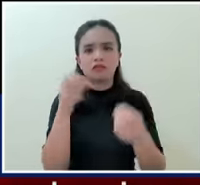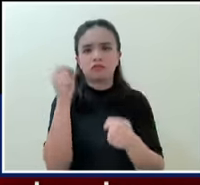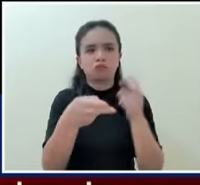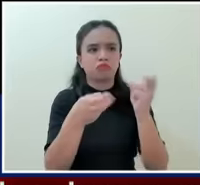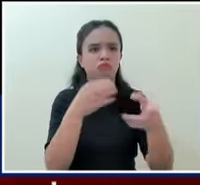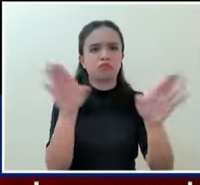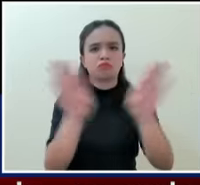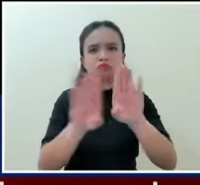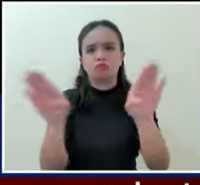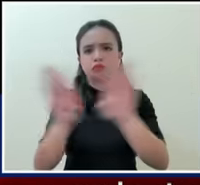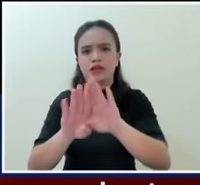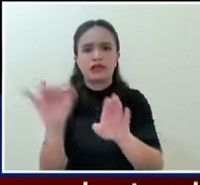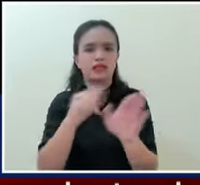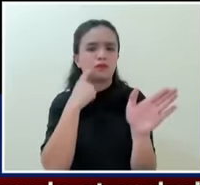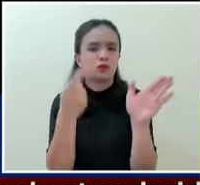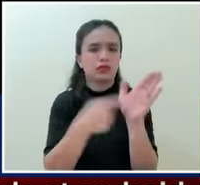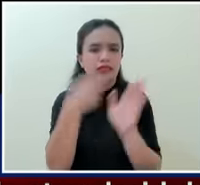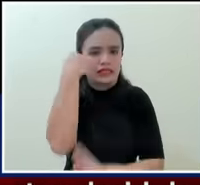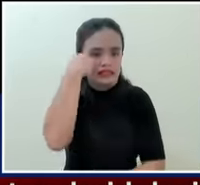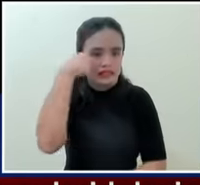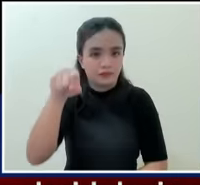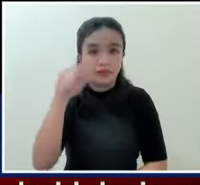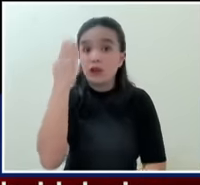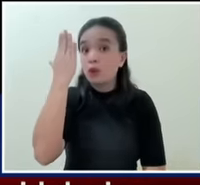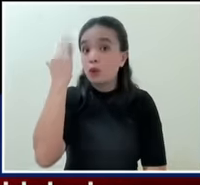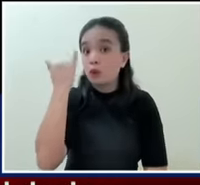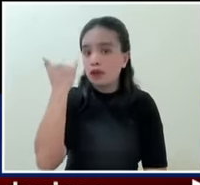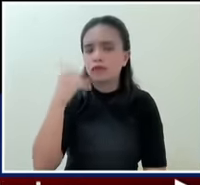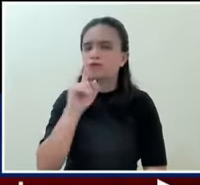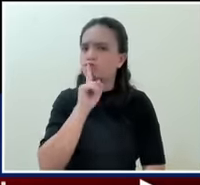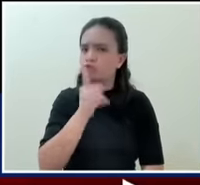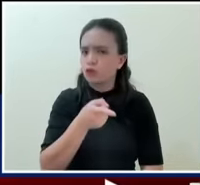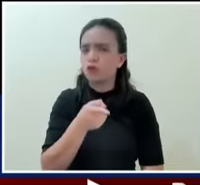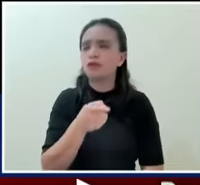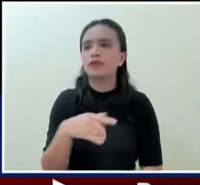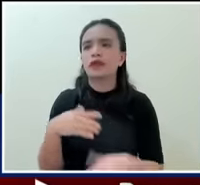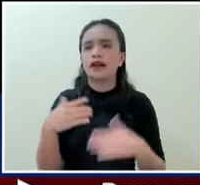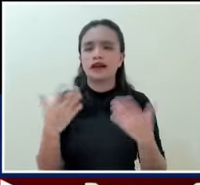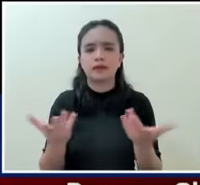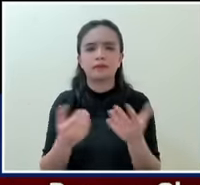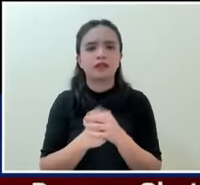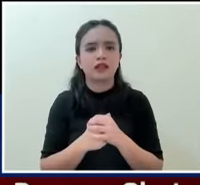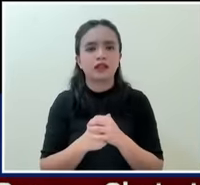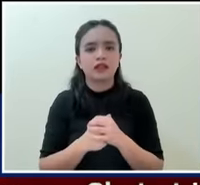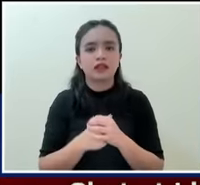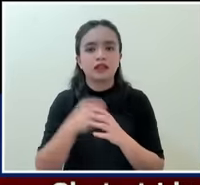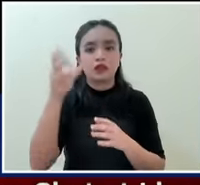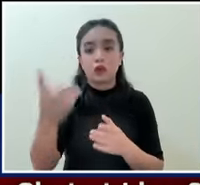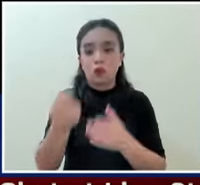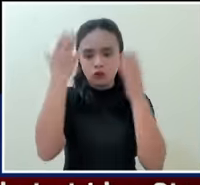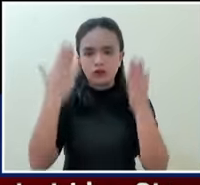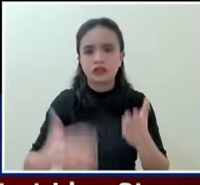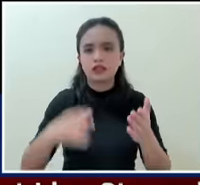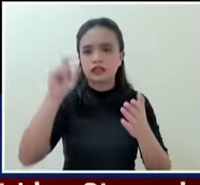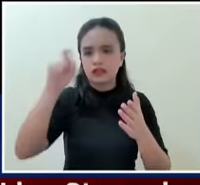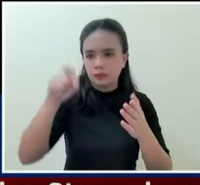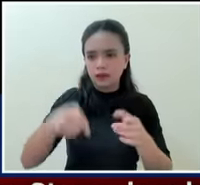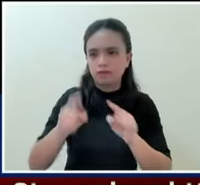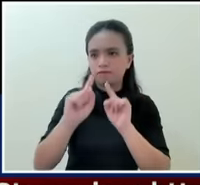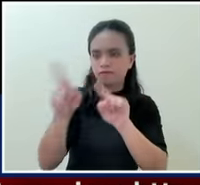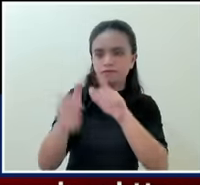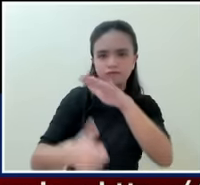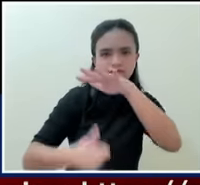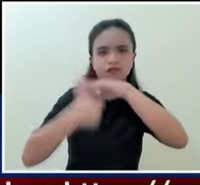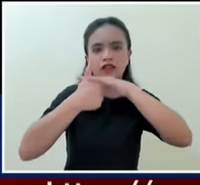order at yung notice of violation. Dahil inaasahan talaga na magpapakita yung owner no, para sagutin na